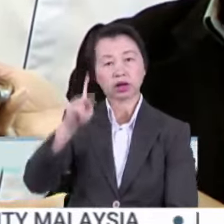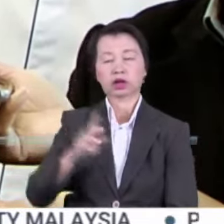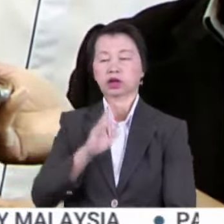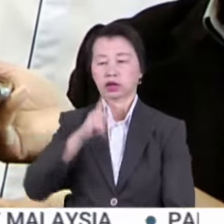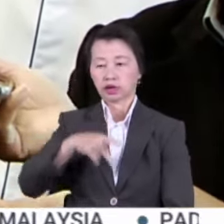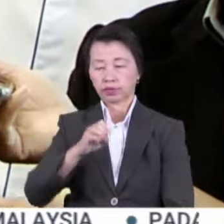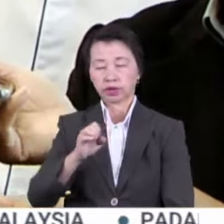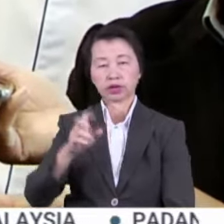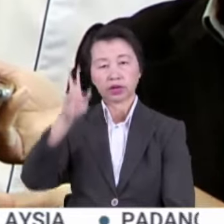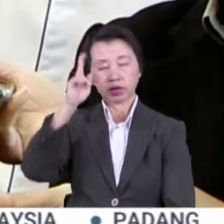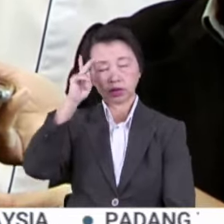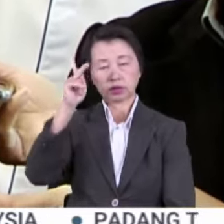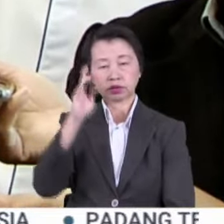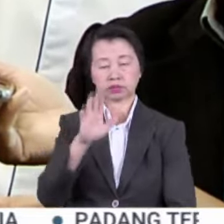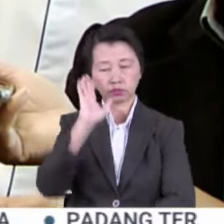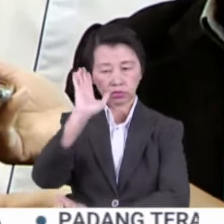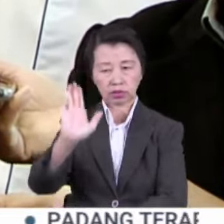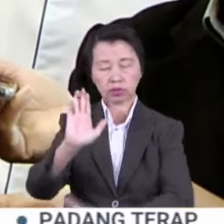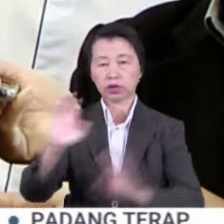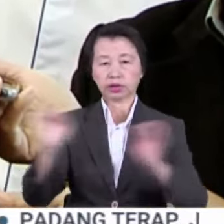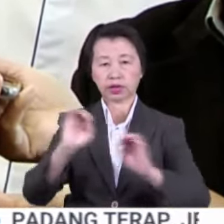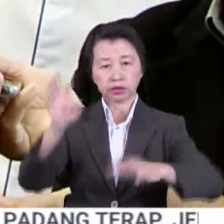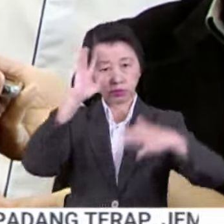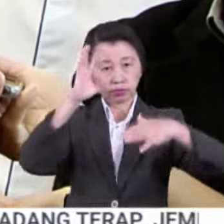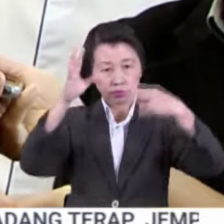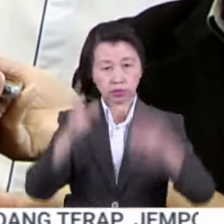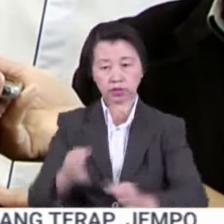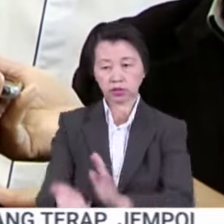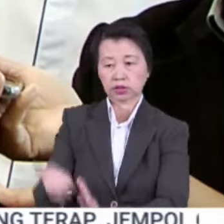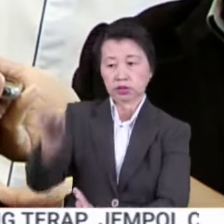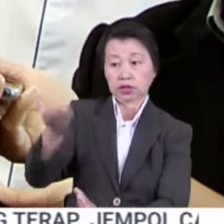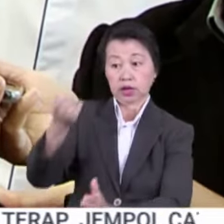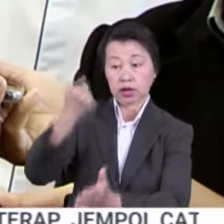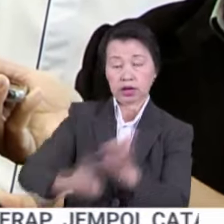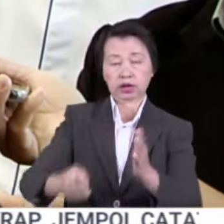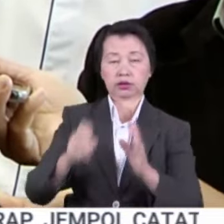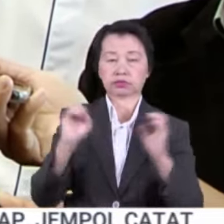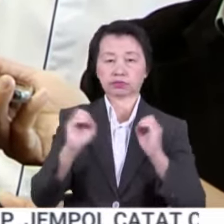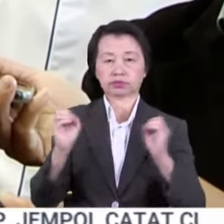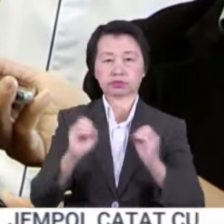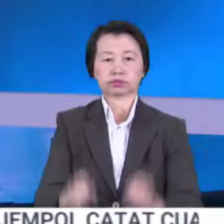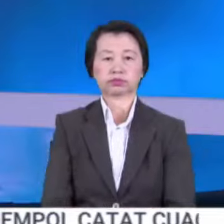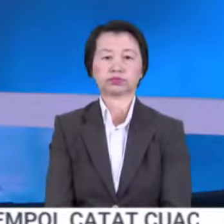hari ini tidak ada sembarang keputusan kenaikan harga gula